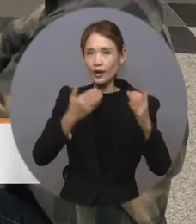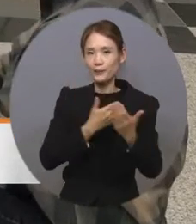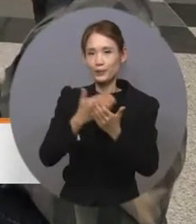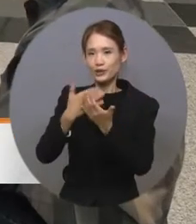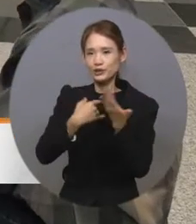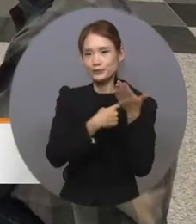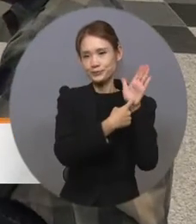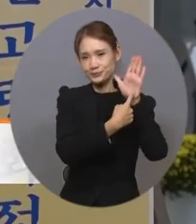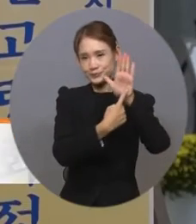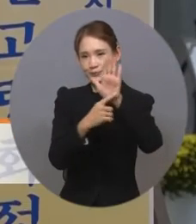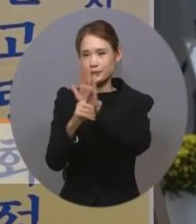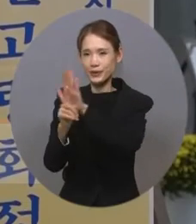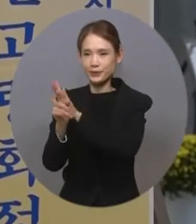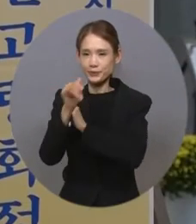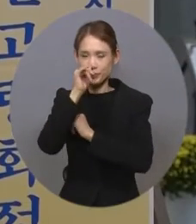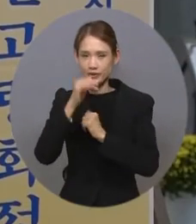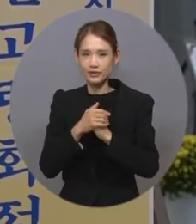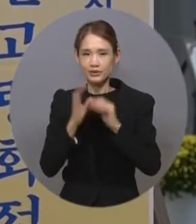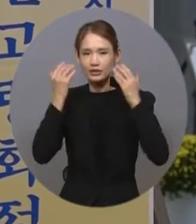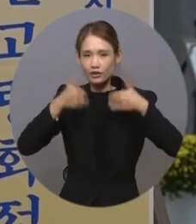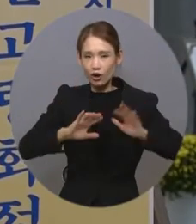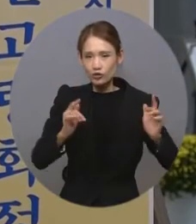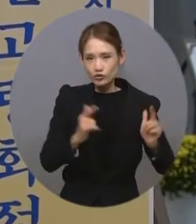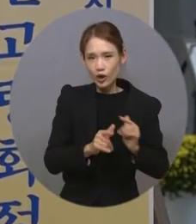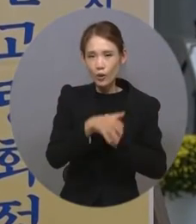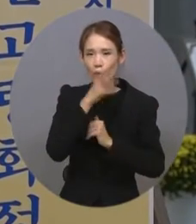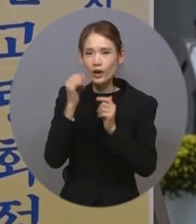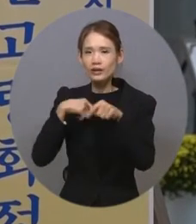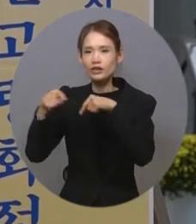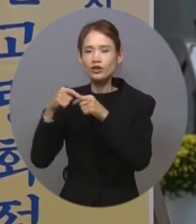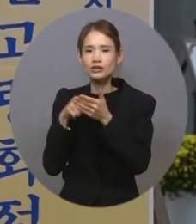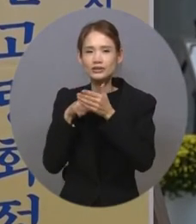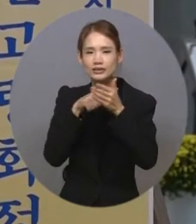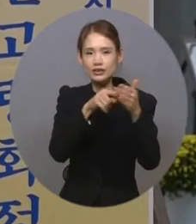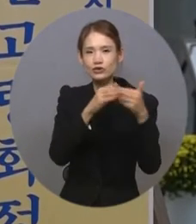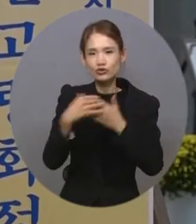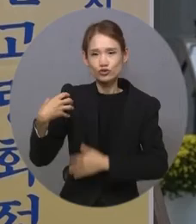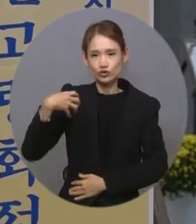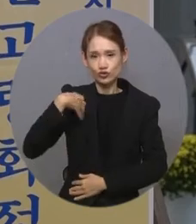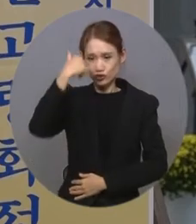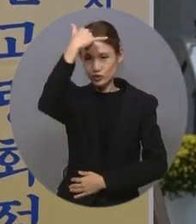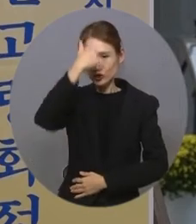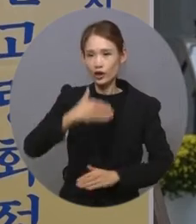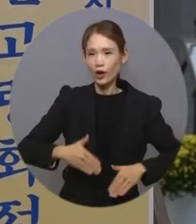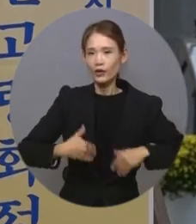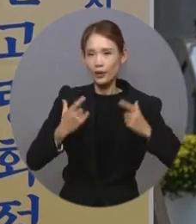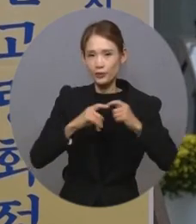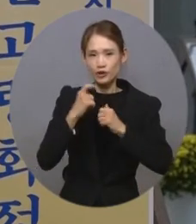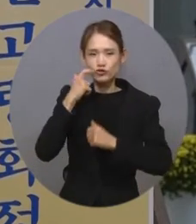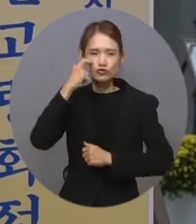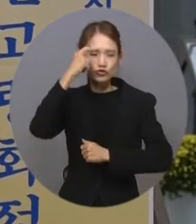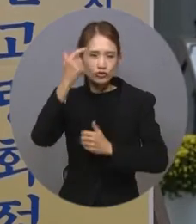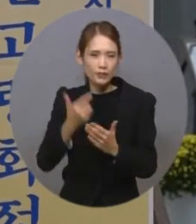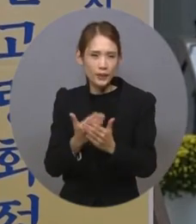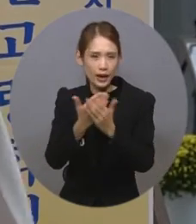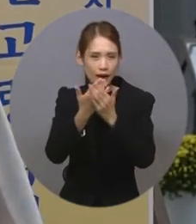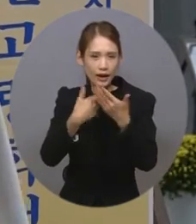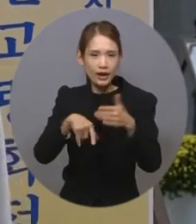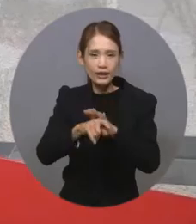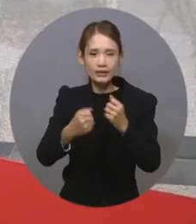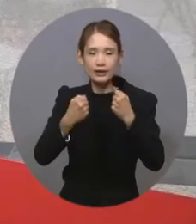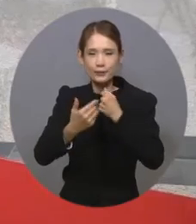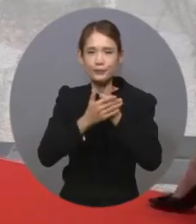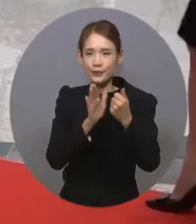예정입니다. 저출산 고령화 정책위원회가 주관하고 충청남도 지속가능발전협의회가 주최한 이번